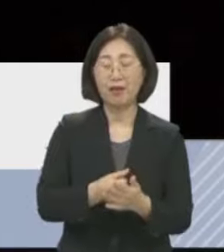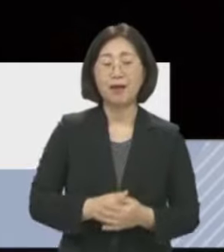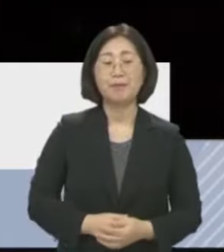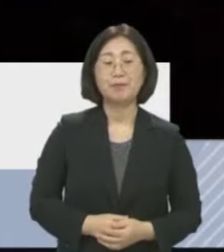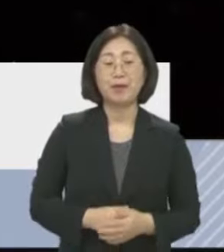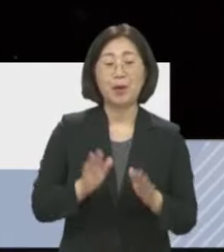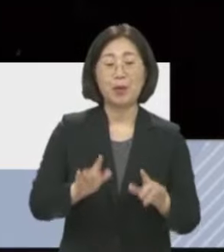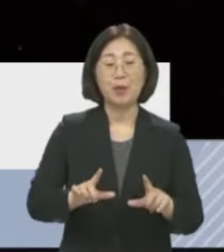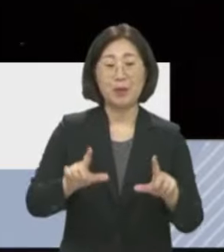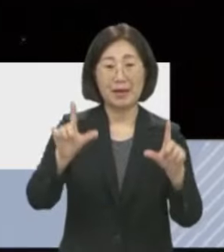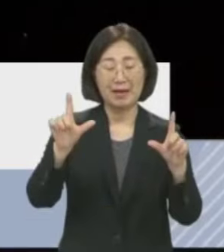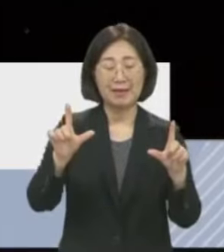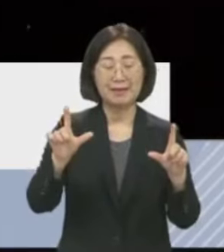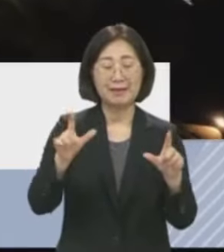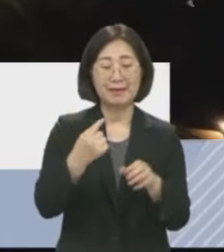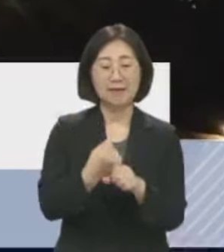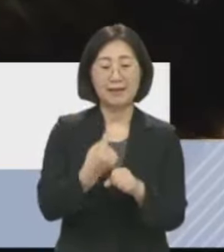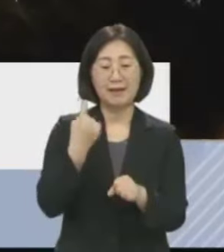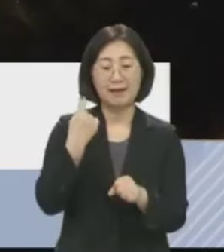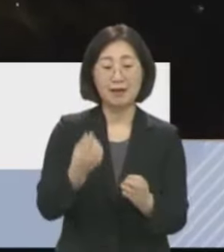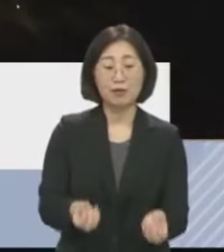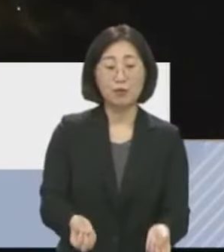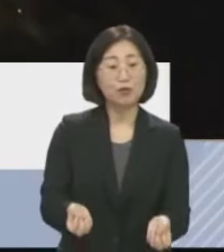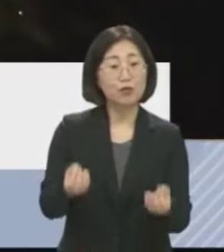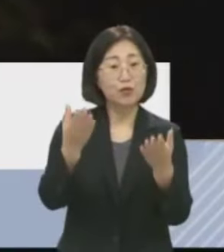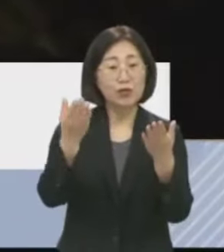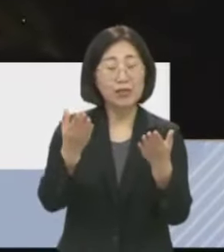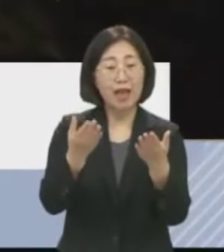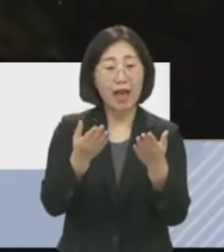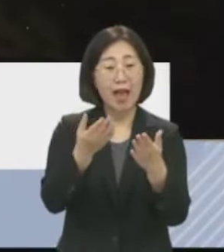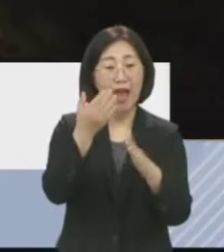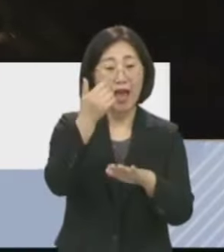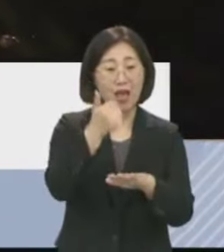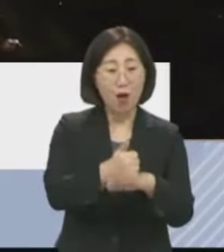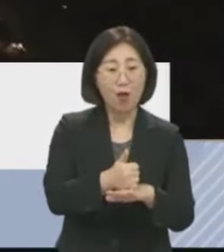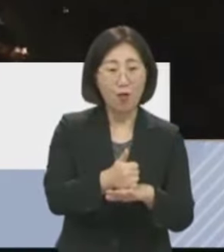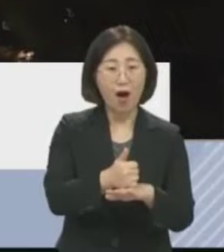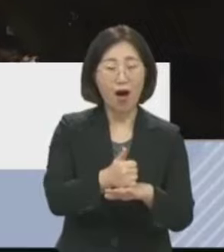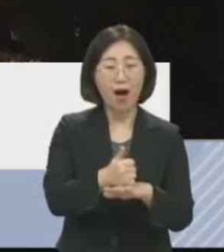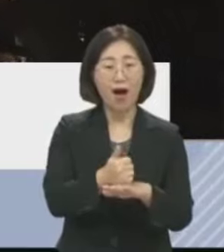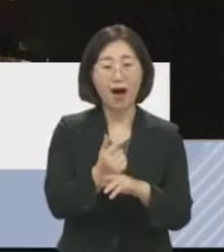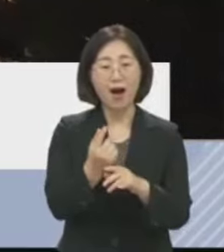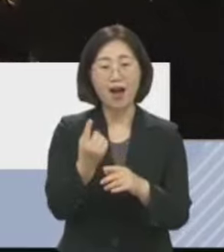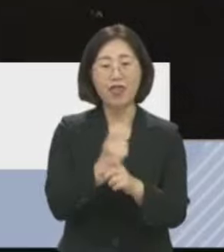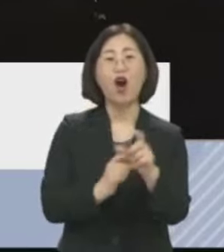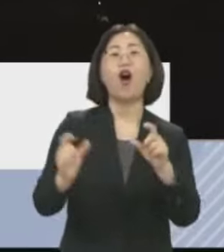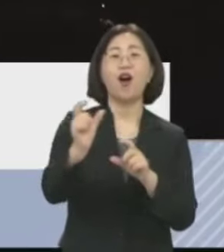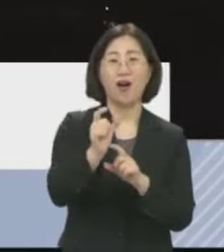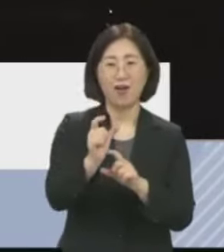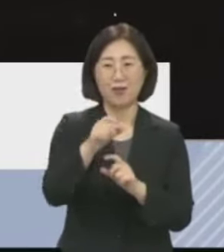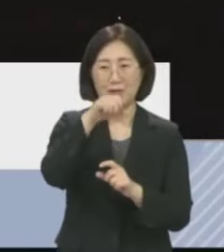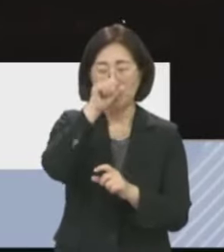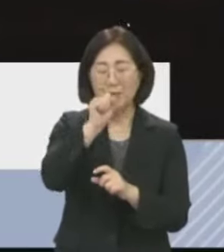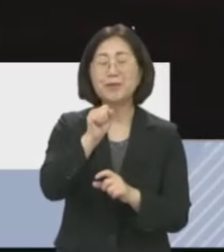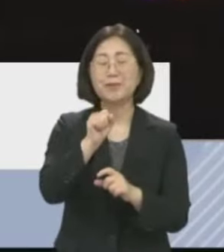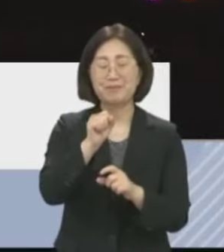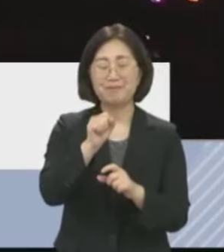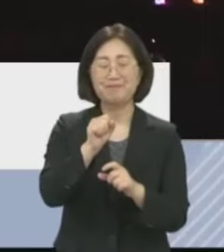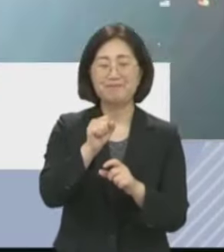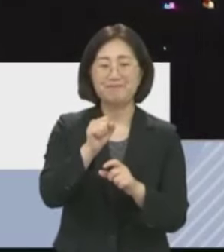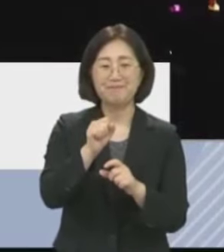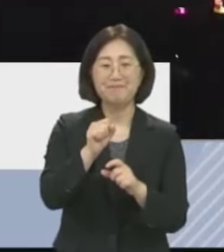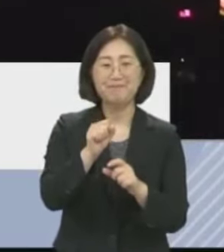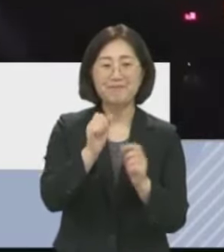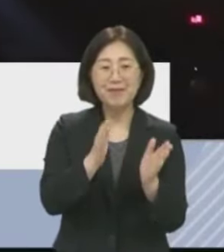올해는 지난해의 어떤 그 축제의 그 성과를 훨씬 뛰어넘는 또다시 역대급 축제로 만들어야 되겠다라고 해서 많은